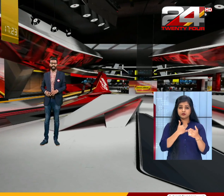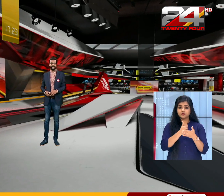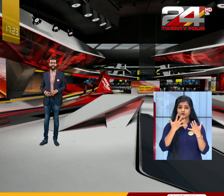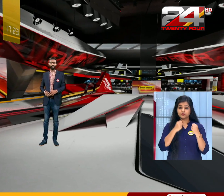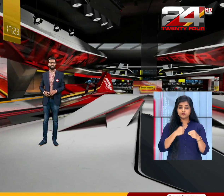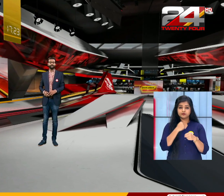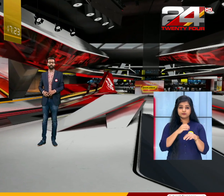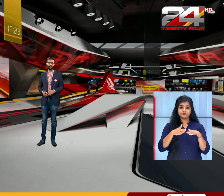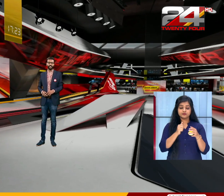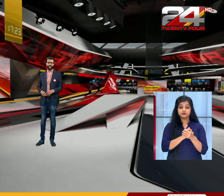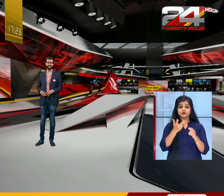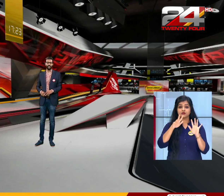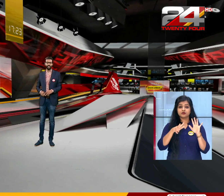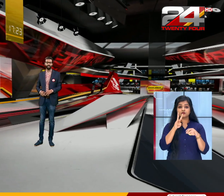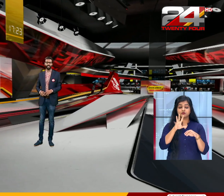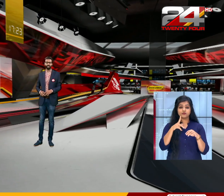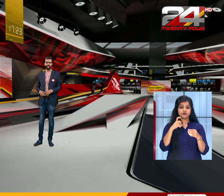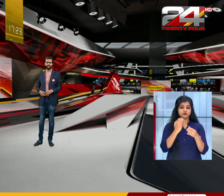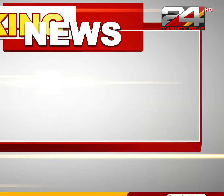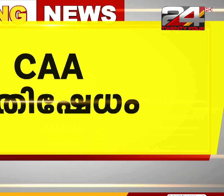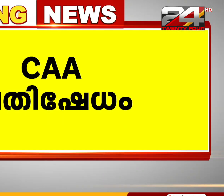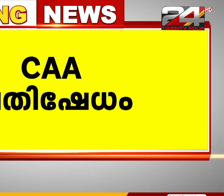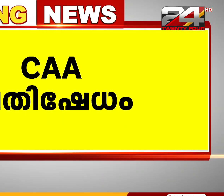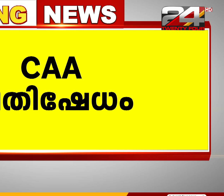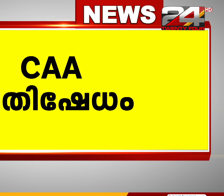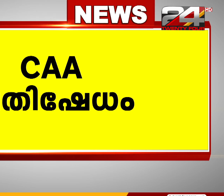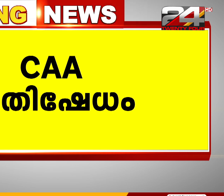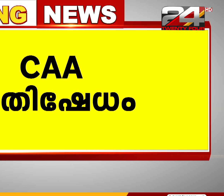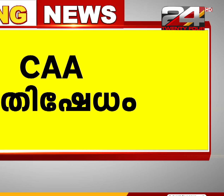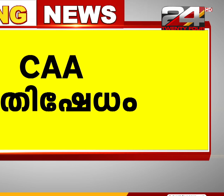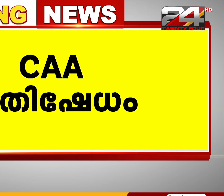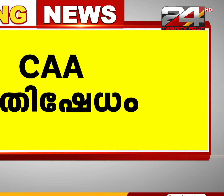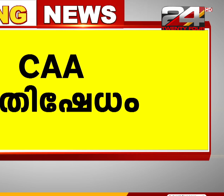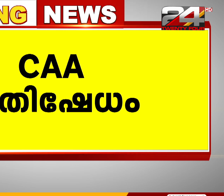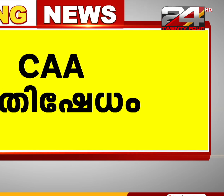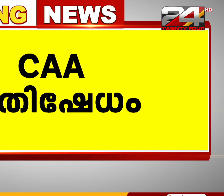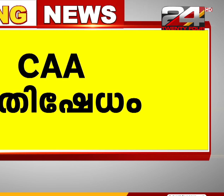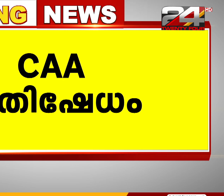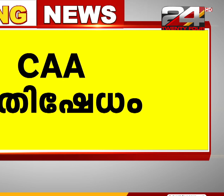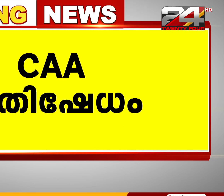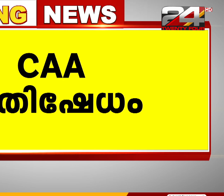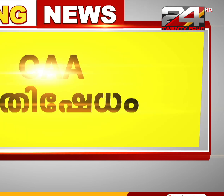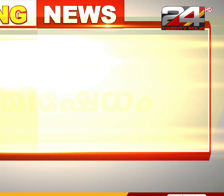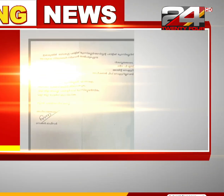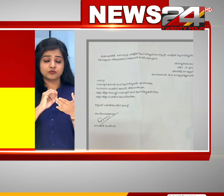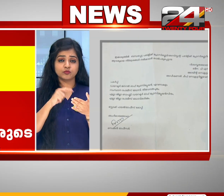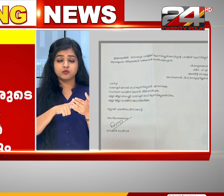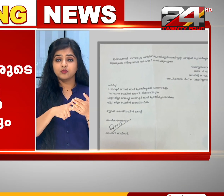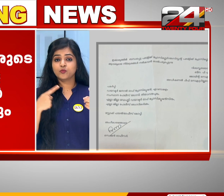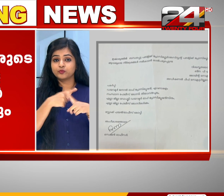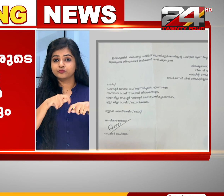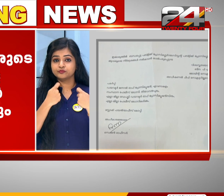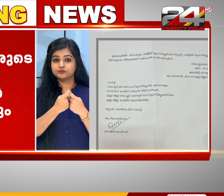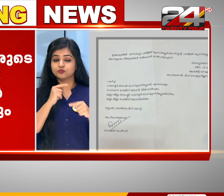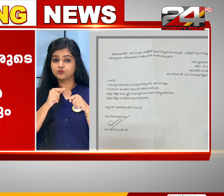ഉത്തരവിറക്കി. 835 കേസുകളാണ് ഇതുവരെ സംസ്ഥാനത്ത് രജിസ്റ്റർ ചെയ്തത്. കേസുകൾ പിൻവലിക്കാത്തത് പ്രതിപക്ഷം ആയുധമാക്കിയിരുന്നു. വിവരങ്ങളുമായി ഷഫീദ്